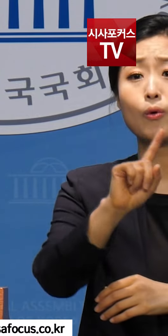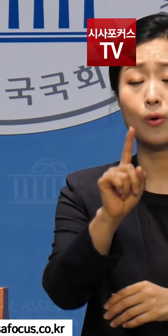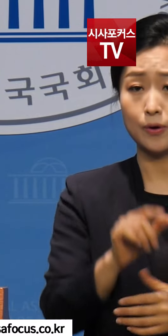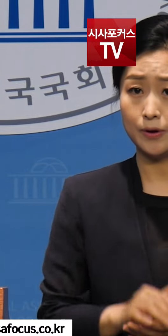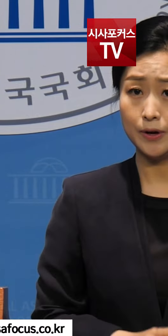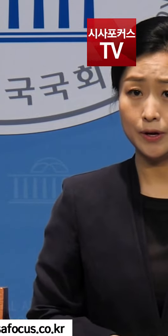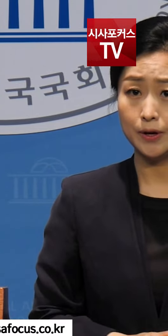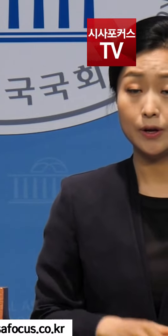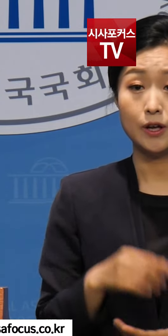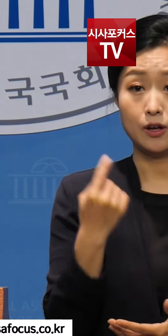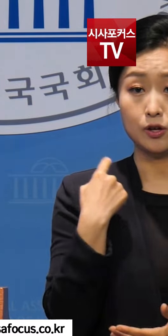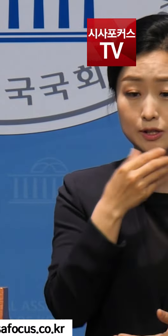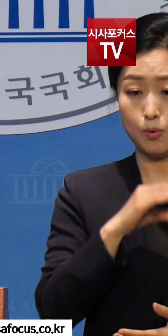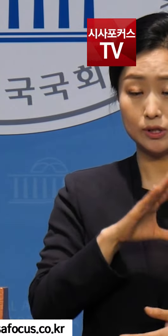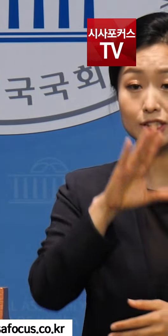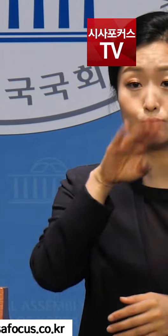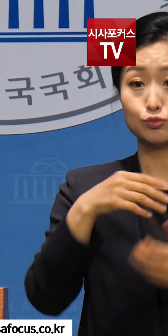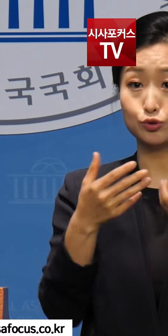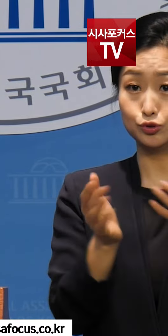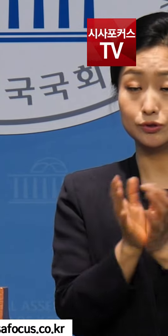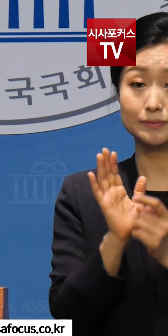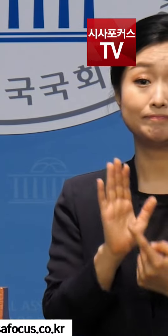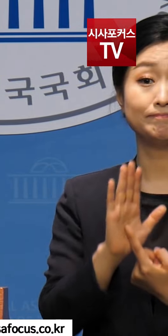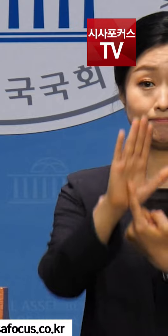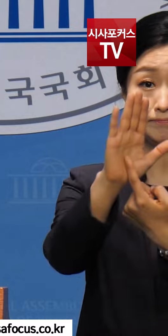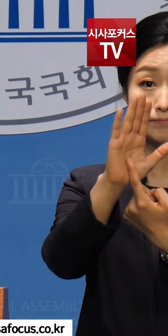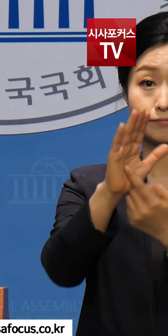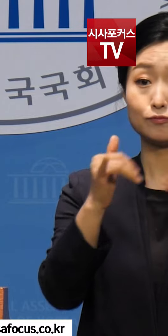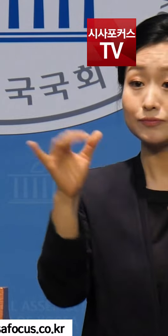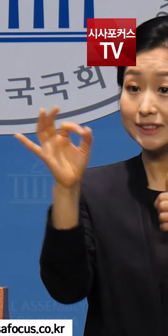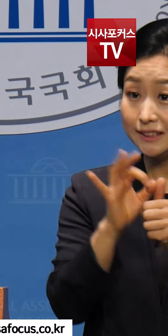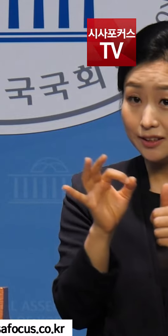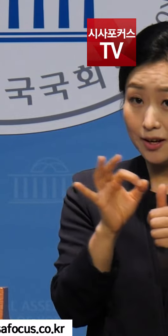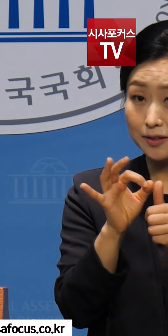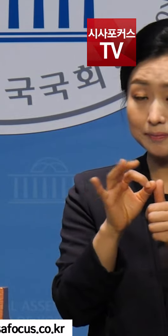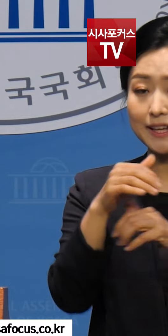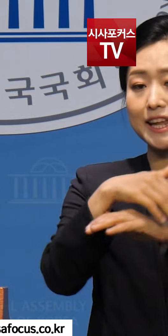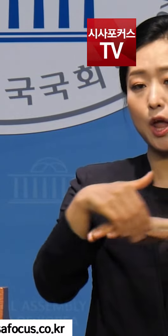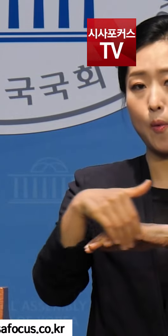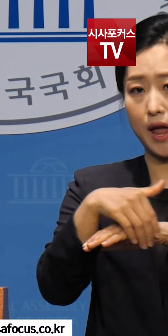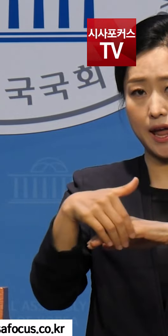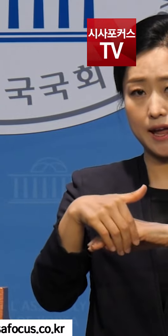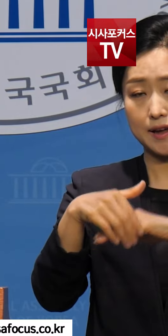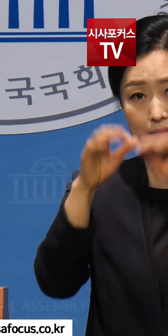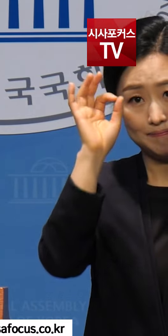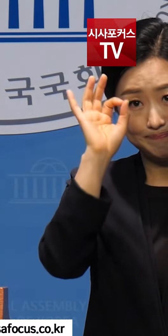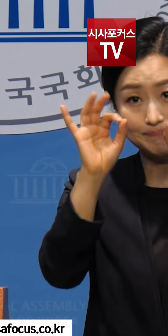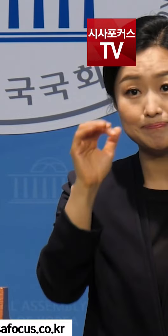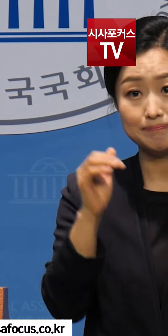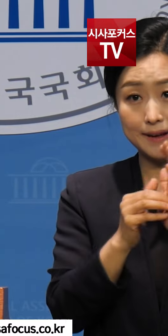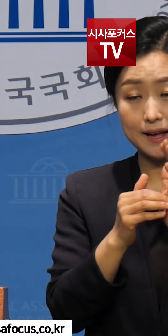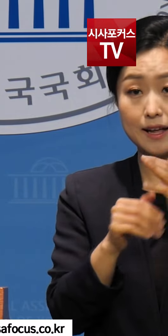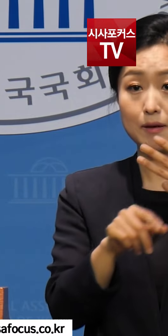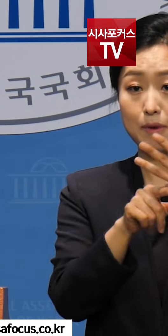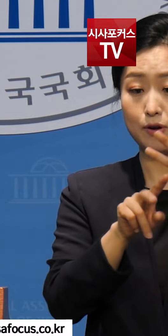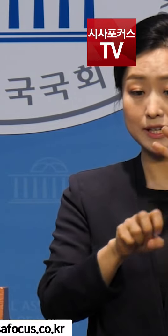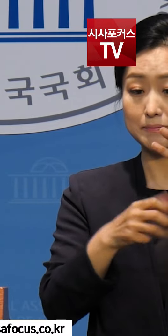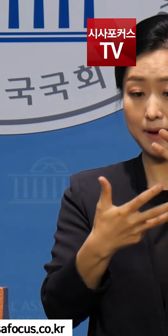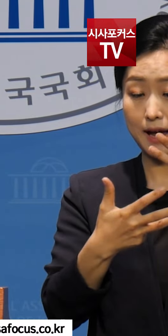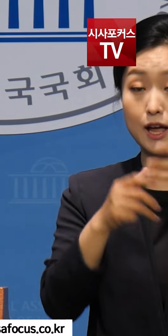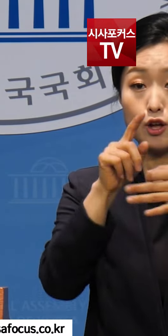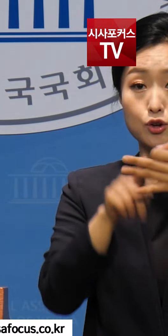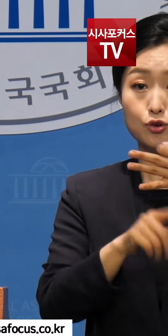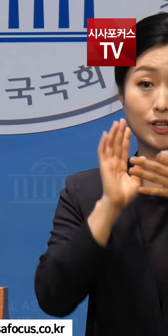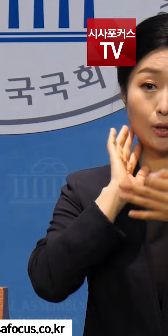있습니까 어제 보건복지부의 국민 국민연금 추진 계획이 발표되었습니다 지난 8월 28일